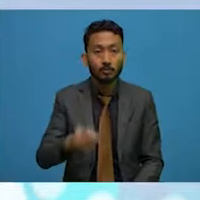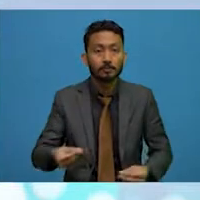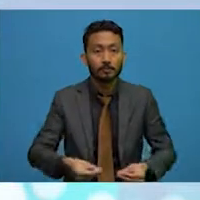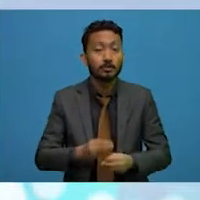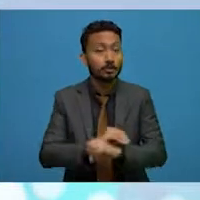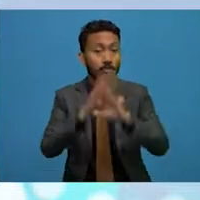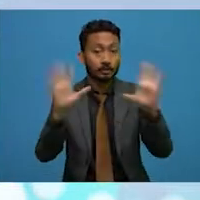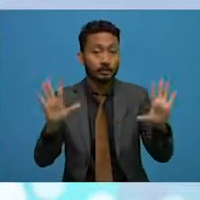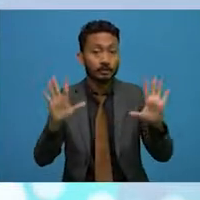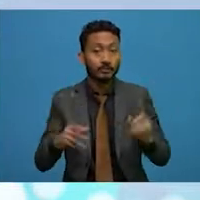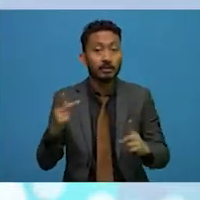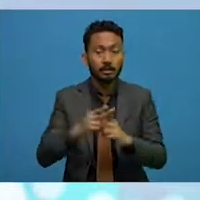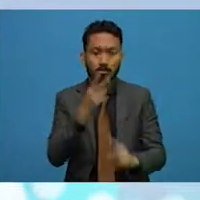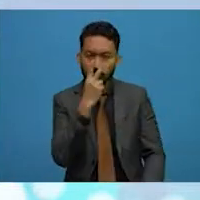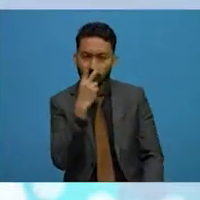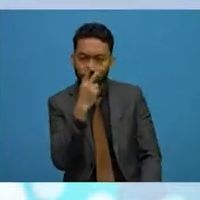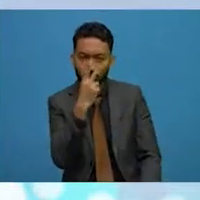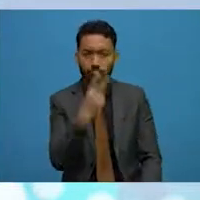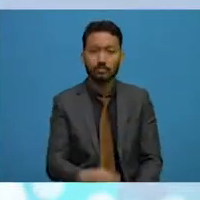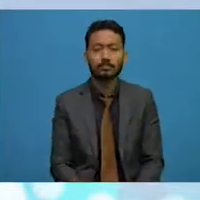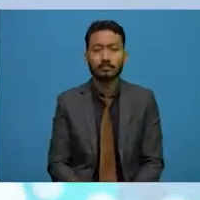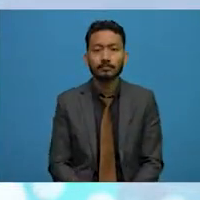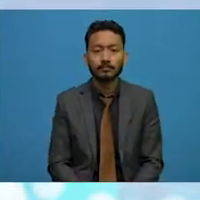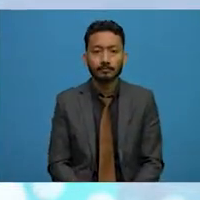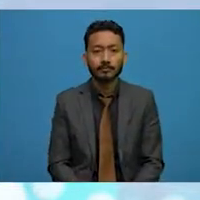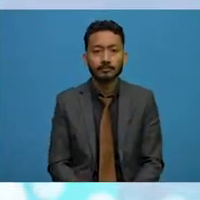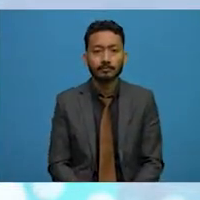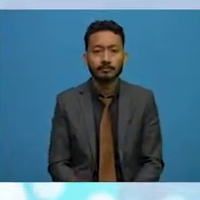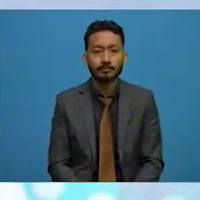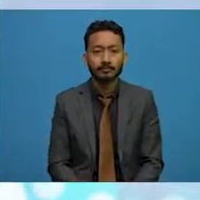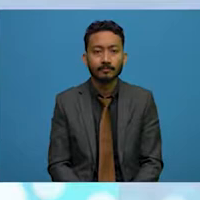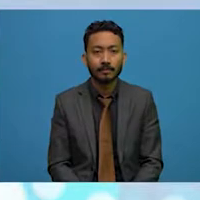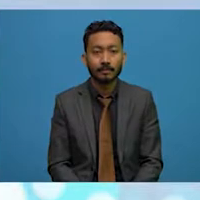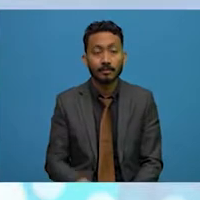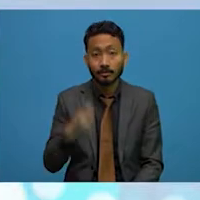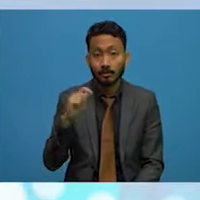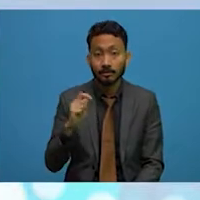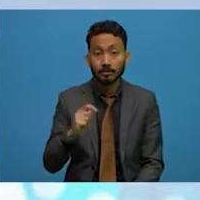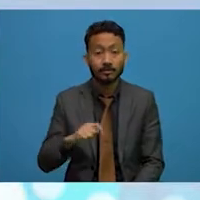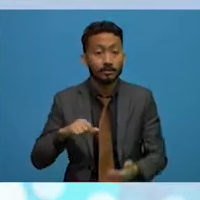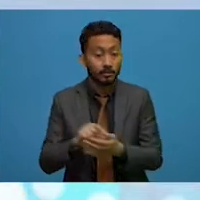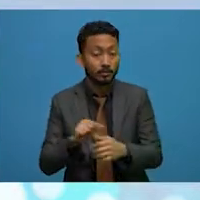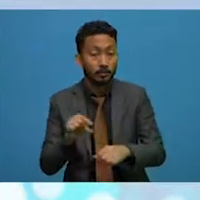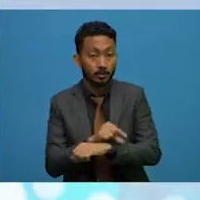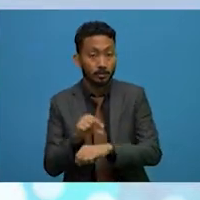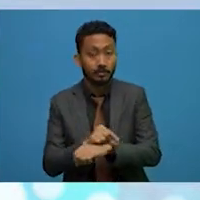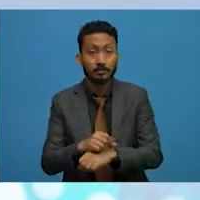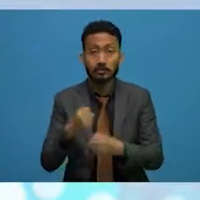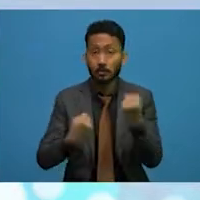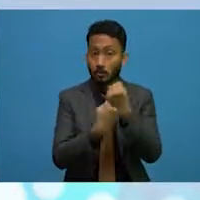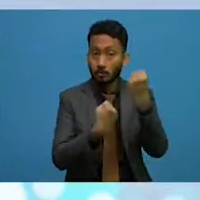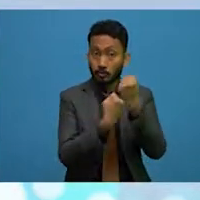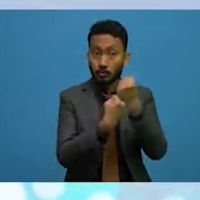kejelasan kepada khalayak. Dapat dijelaskan di sini bahawa teks Sungai Tengas digunakan